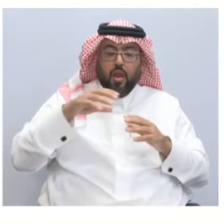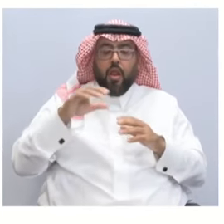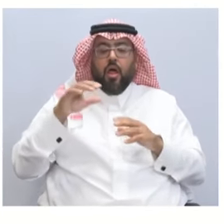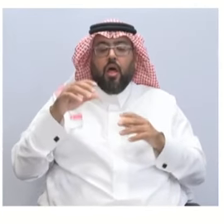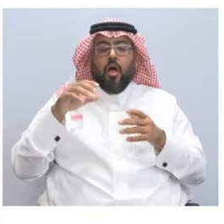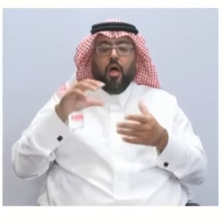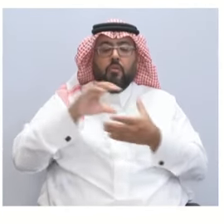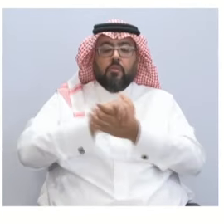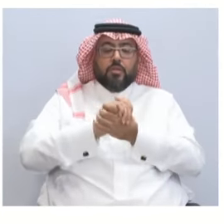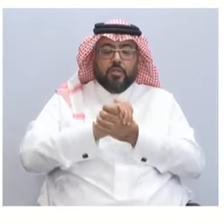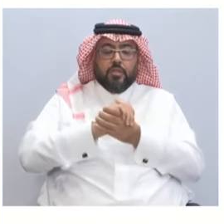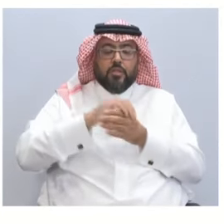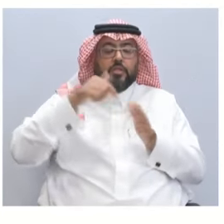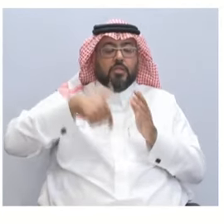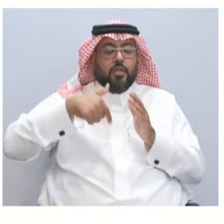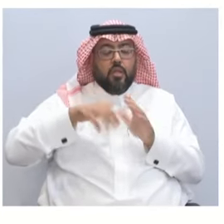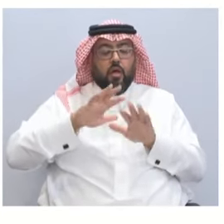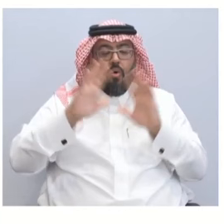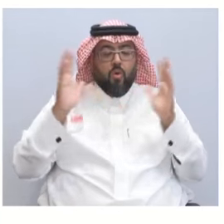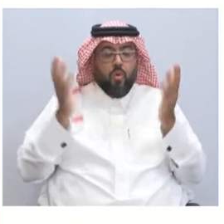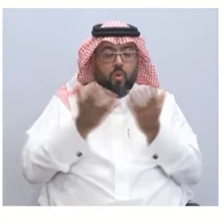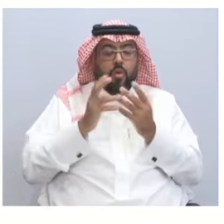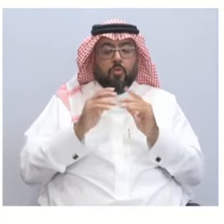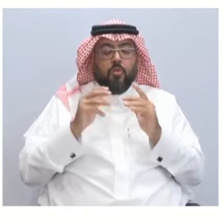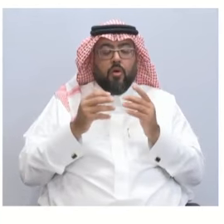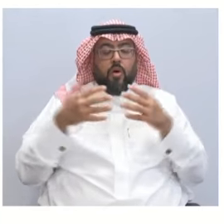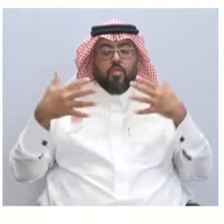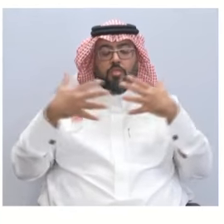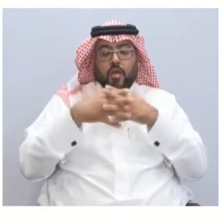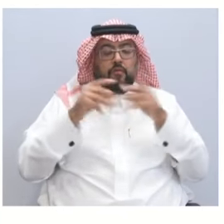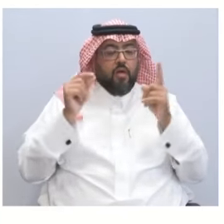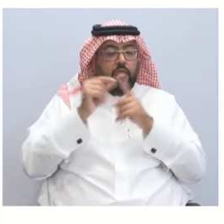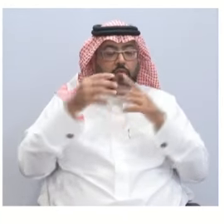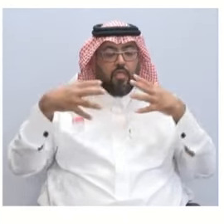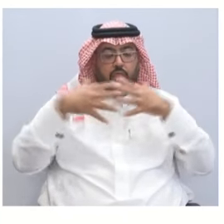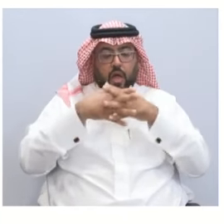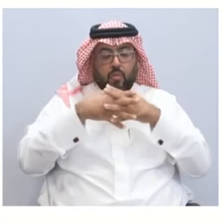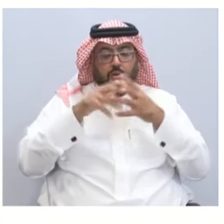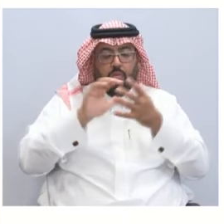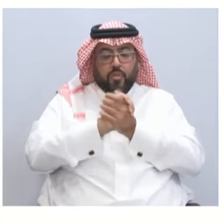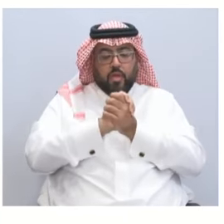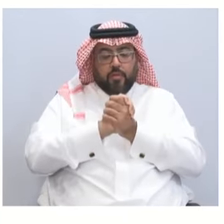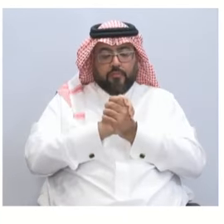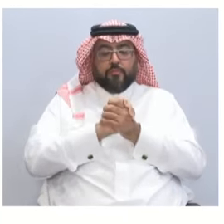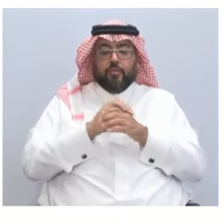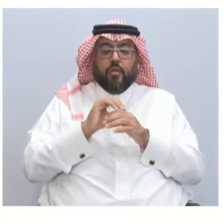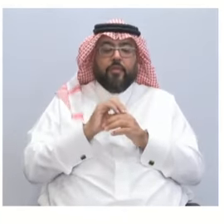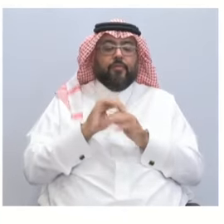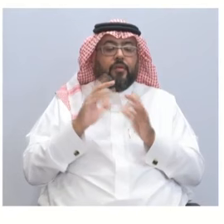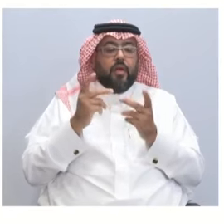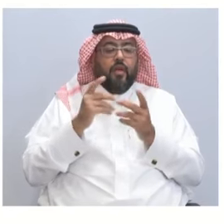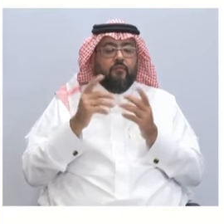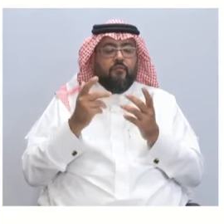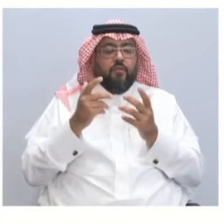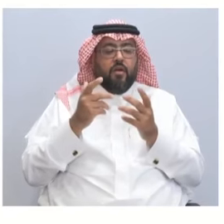ونتيجه لذلك تاسس مجلس لتحقيق التعاون بين هذه الدول فكيف